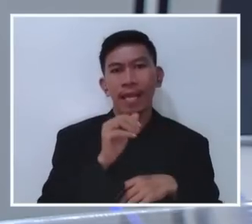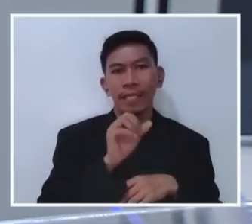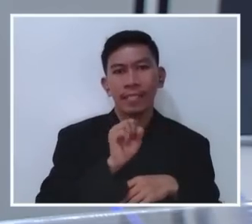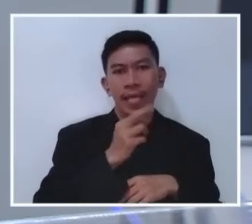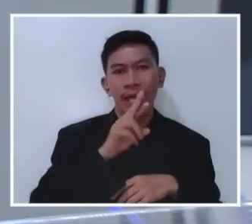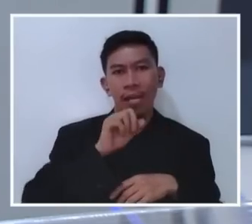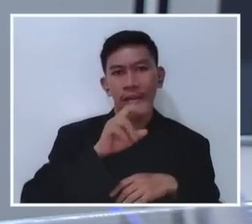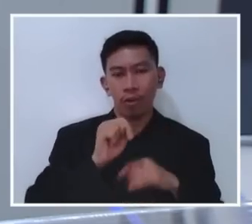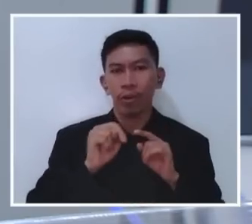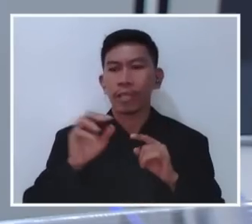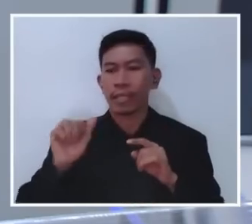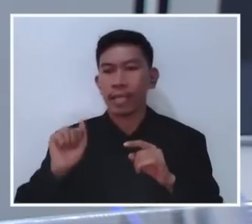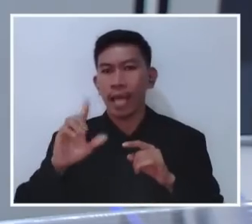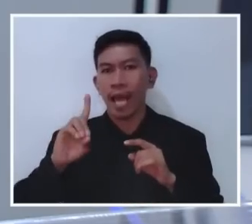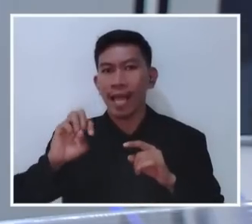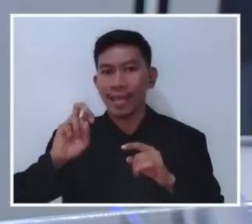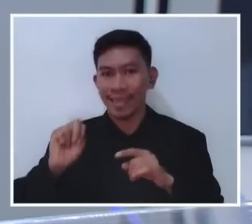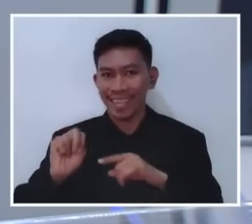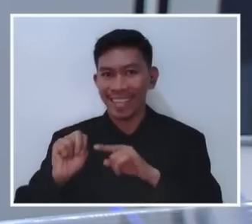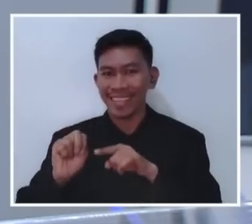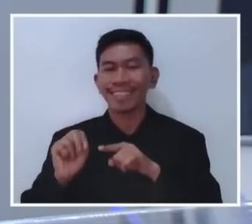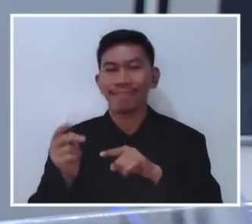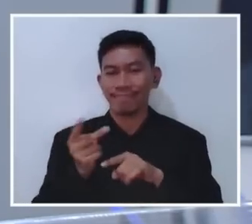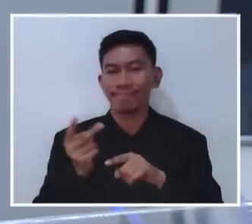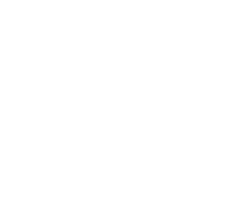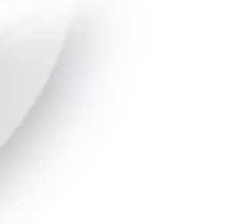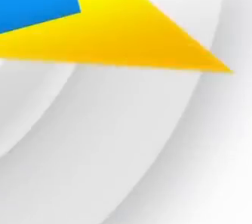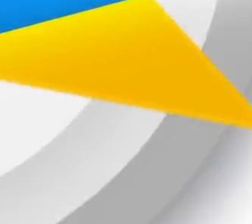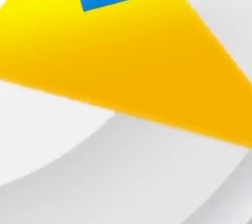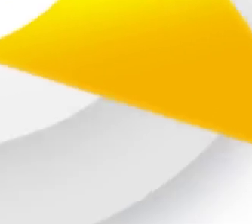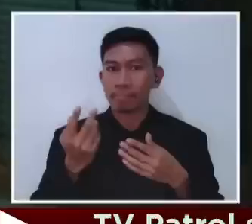comeback movie. Nagpapatrol, Ganiel Krishnan.